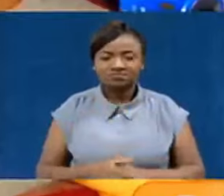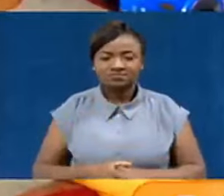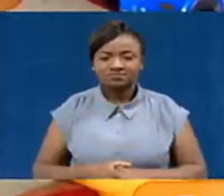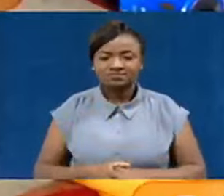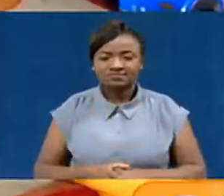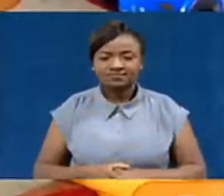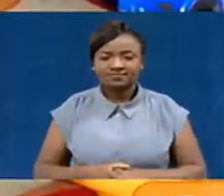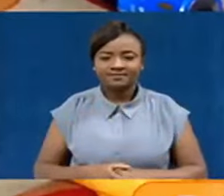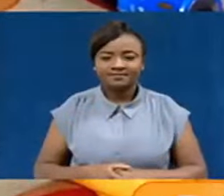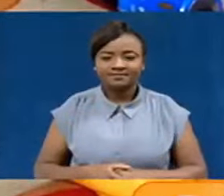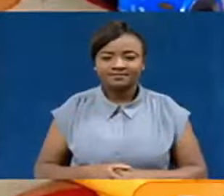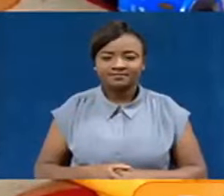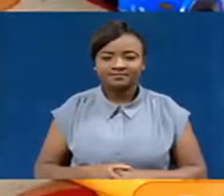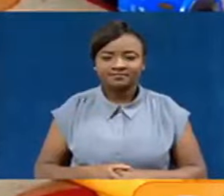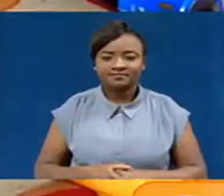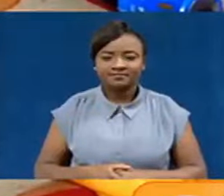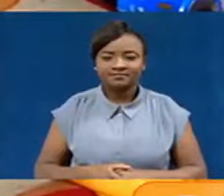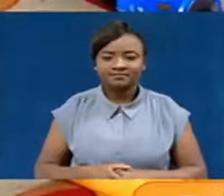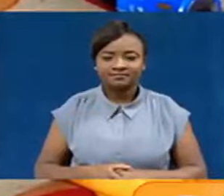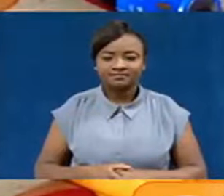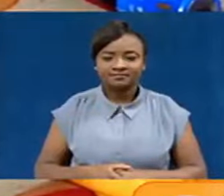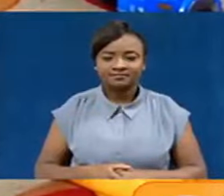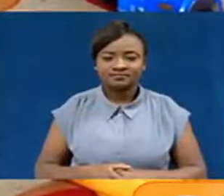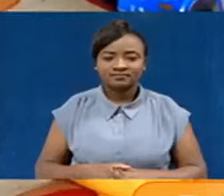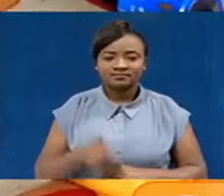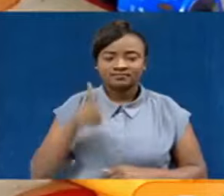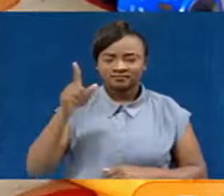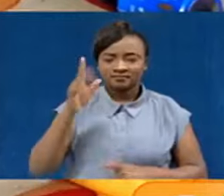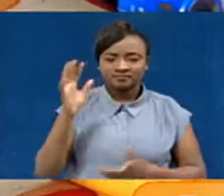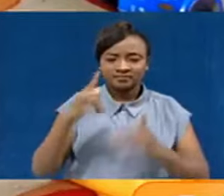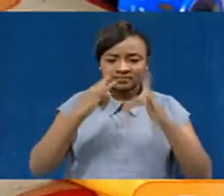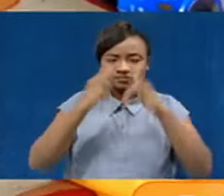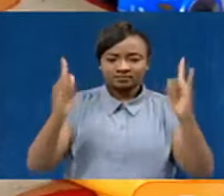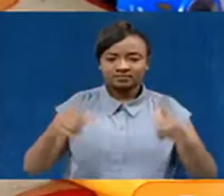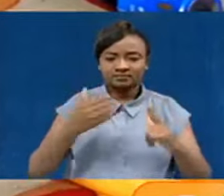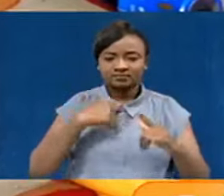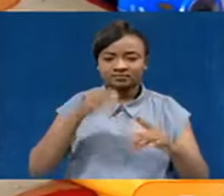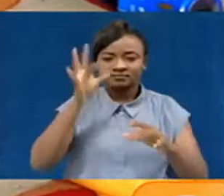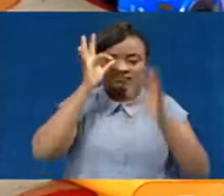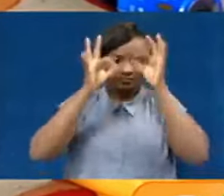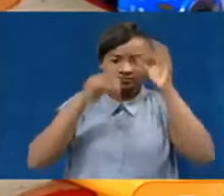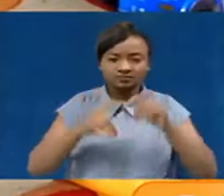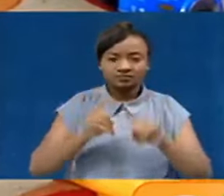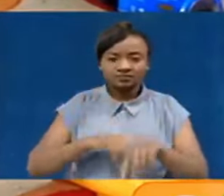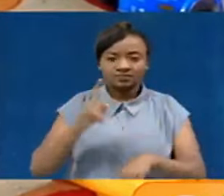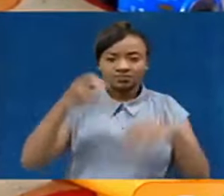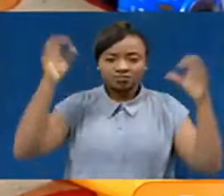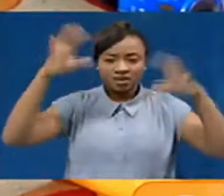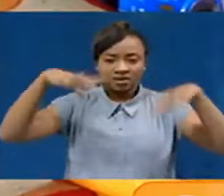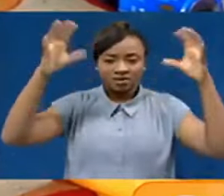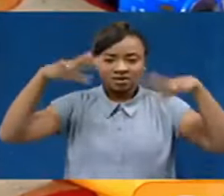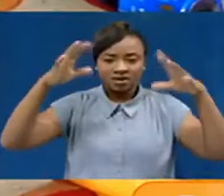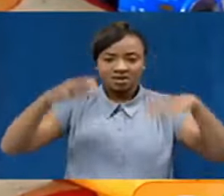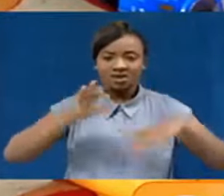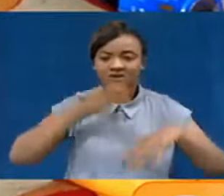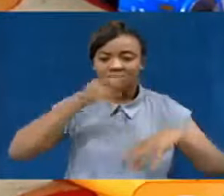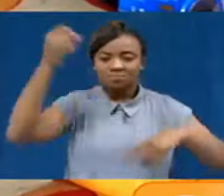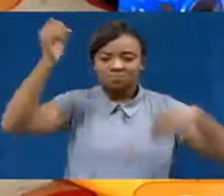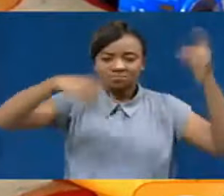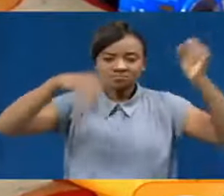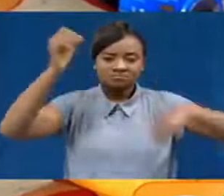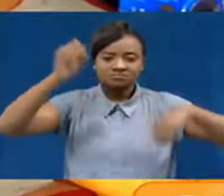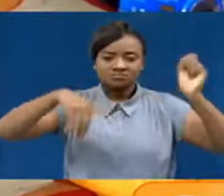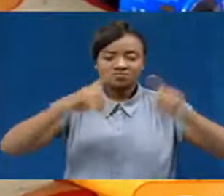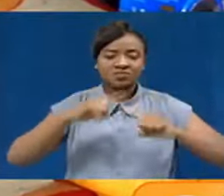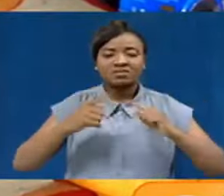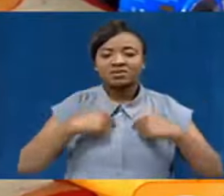Kwa sababu hii nini zimetoboka toboka. Mvua basi imenyeshea hapa. Lakini sasa sina